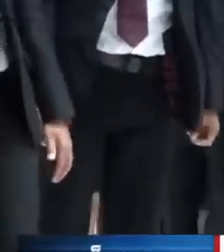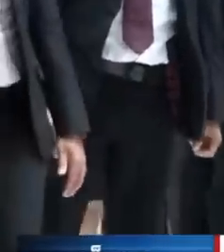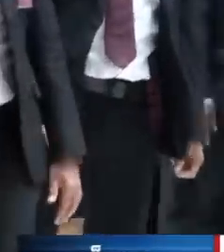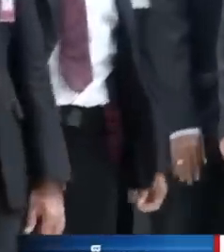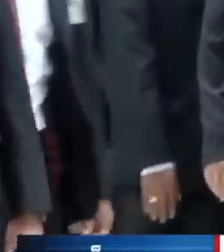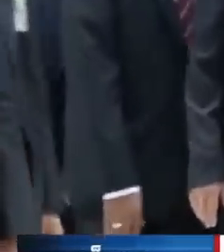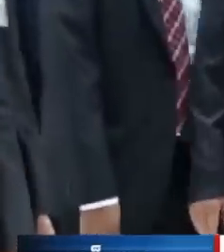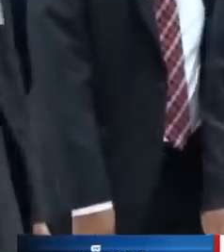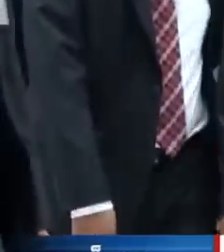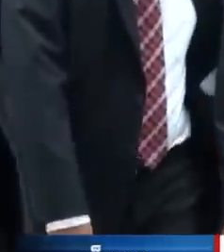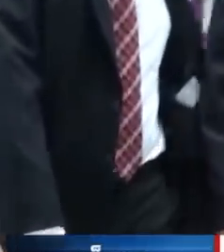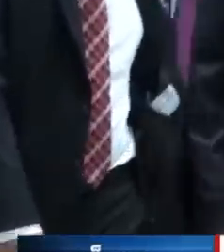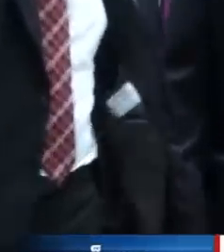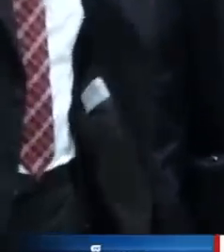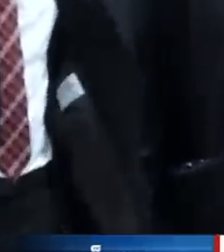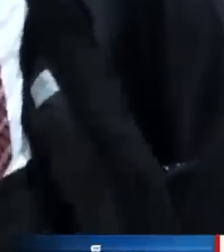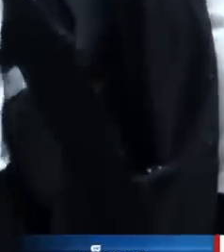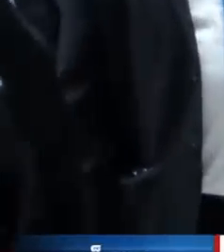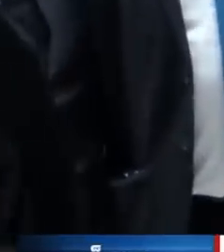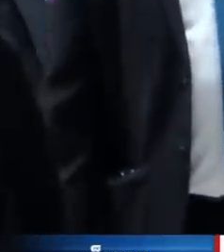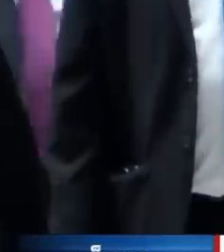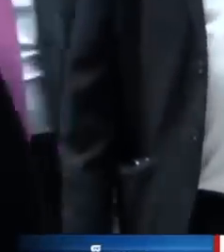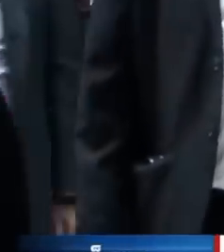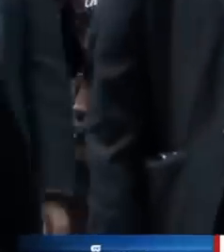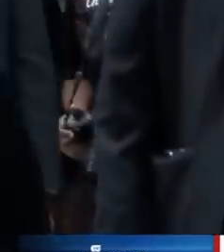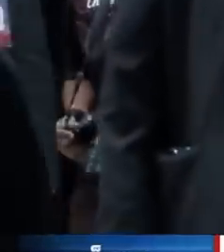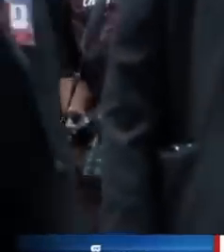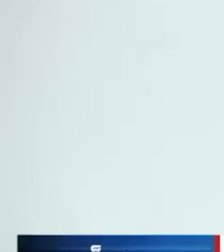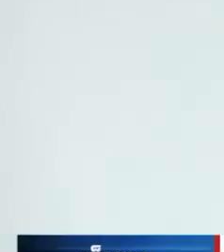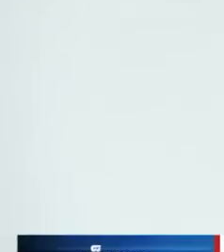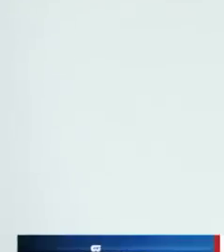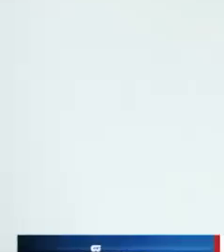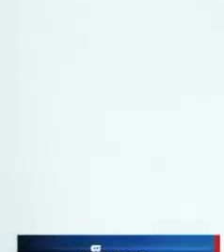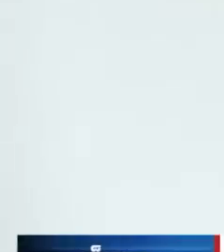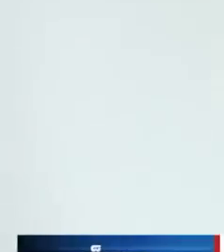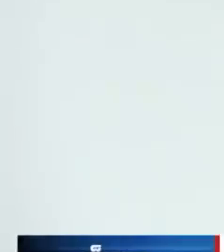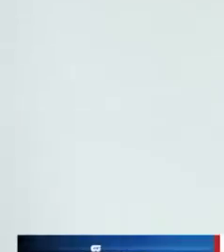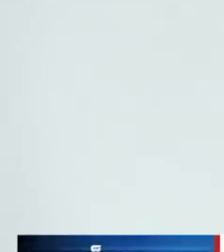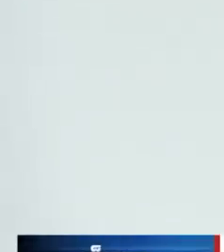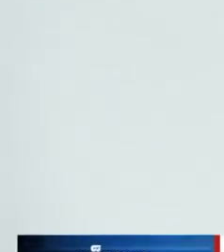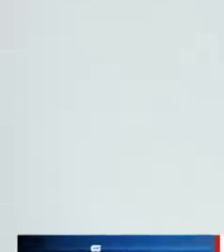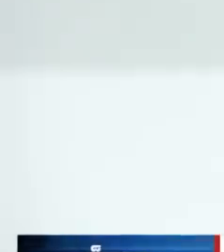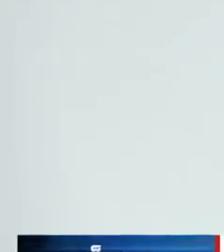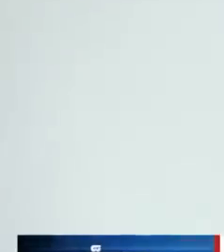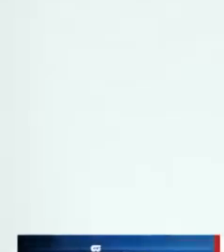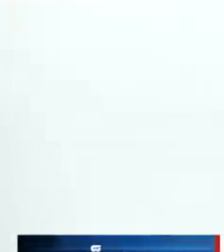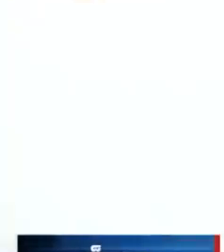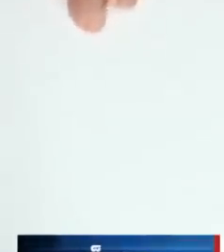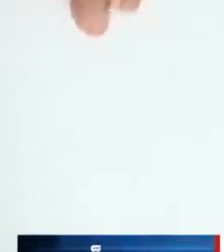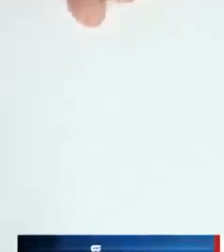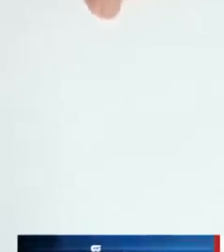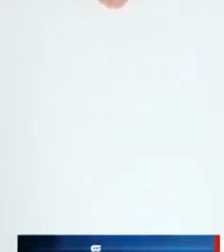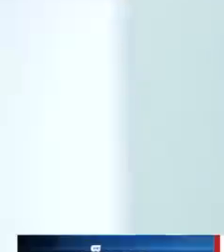ส.ส.ที่ได้รับมาจากทางกกต.ครับแล้วก็มีบัตรประจำตัวส.ส.โชว์ให้กับสื่อมวลชนเห็นด้ว